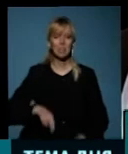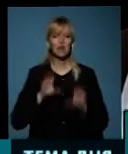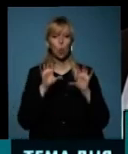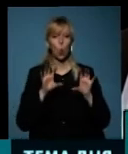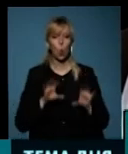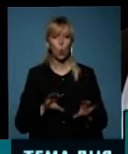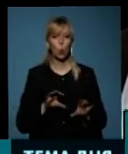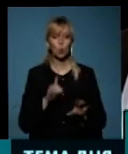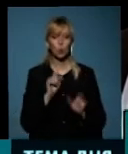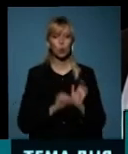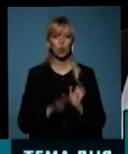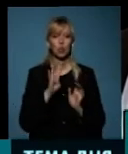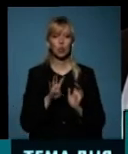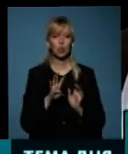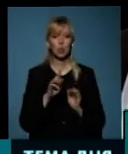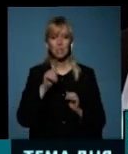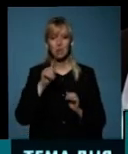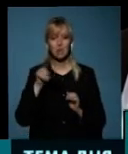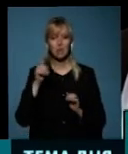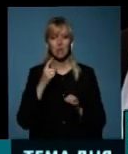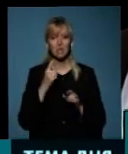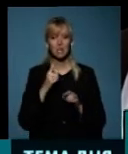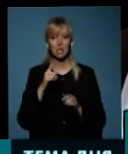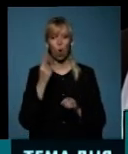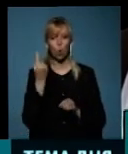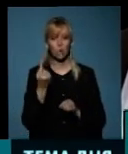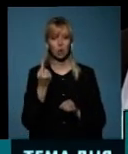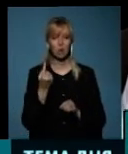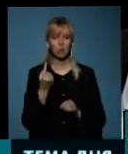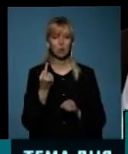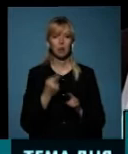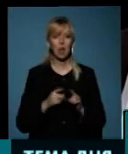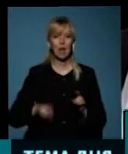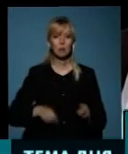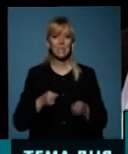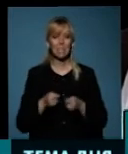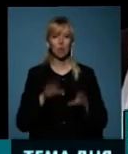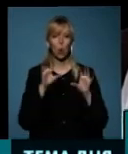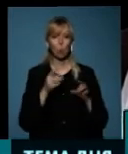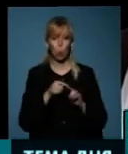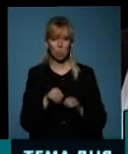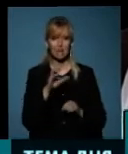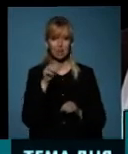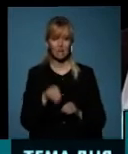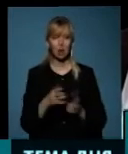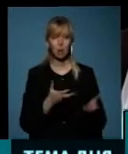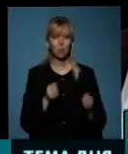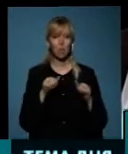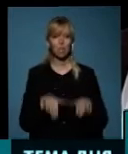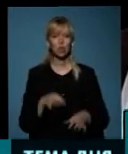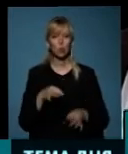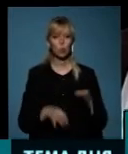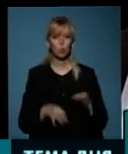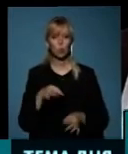кодексу, 164 за значком 1 адміністративного кодексу. По цій статті приймає рішення